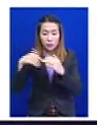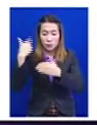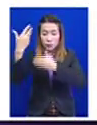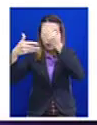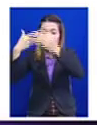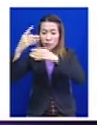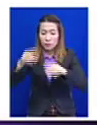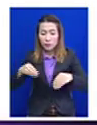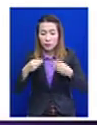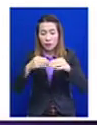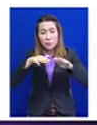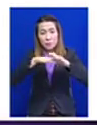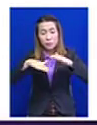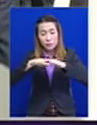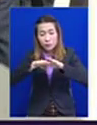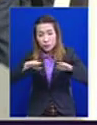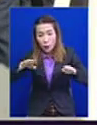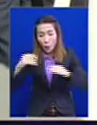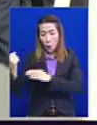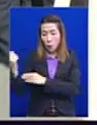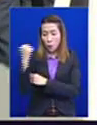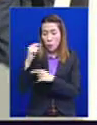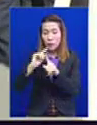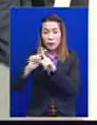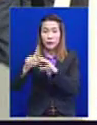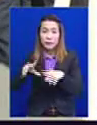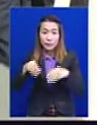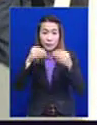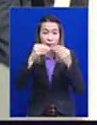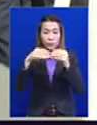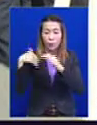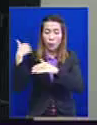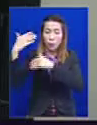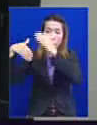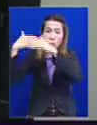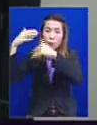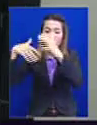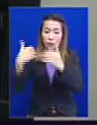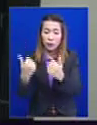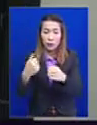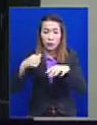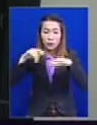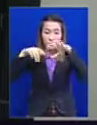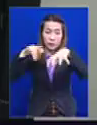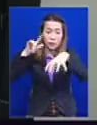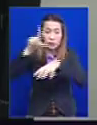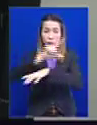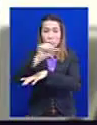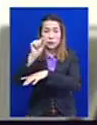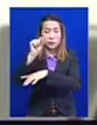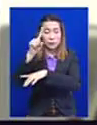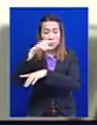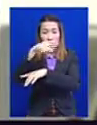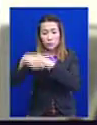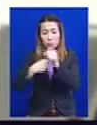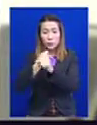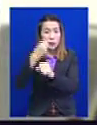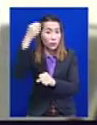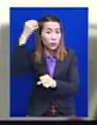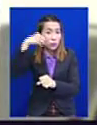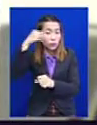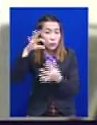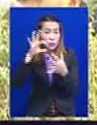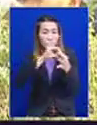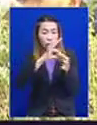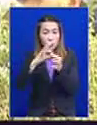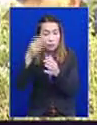ได้วางรากฐานอย่างมั่นคงขึ้นแล้วนับแต่นั้นเป็นต้นมากองทัพอากาศจึงถือเอาวันที่27มีนาคมของทุกปีเป็นวัน